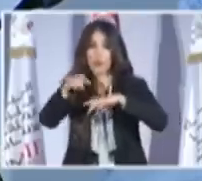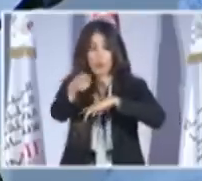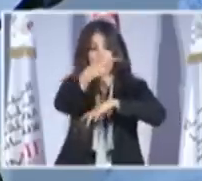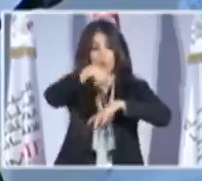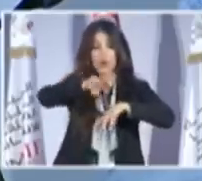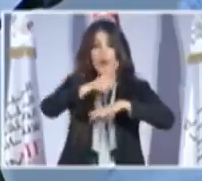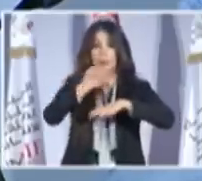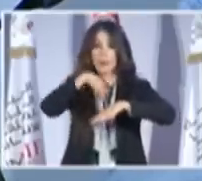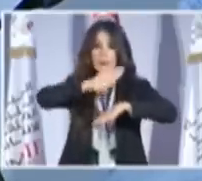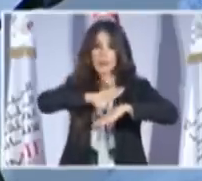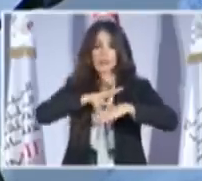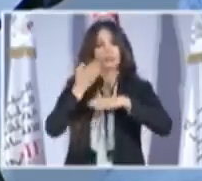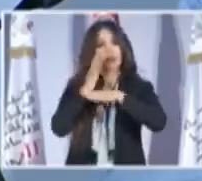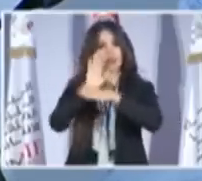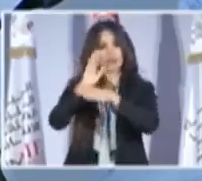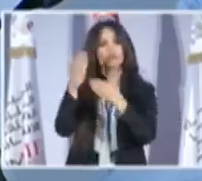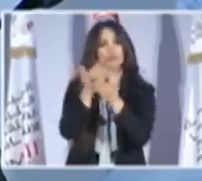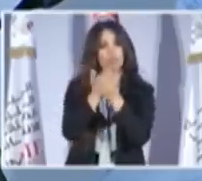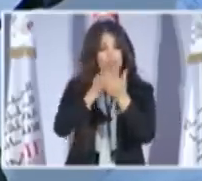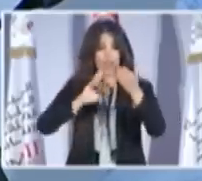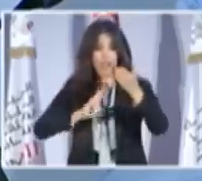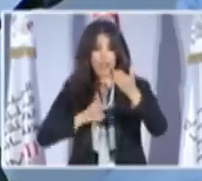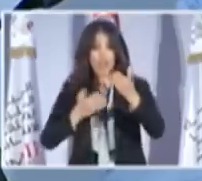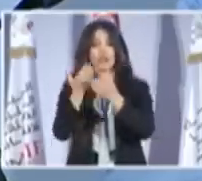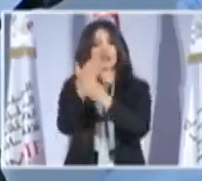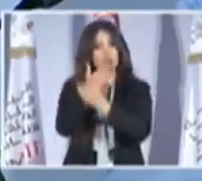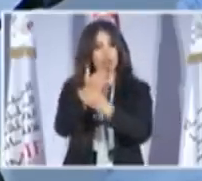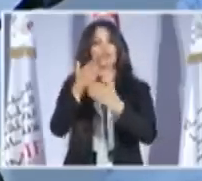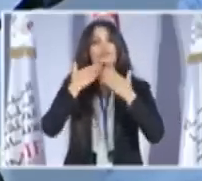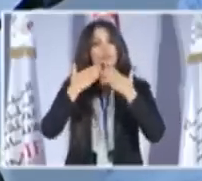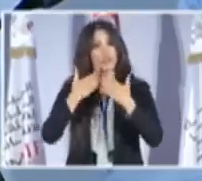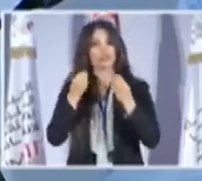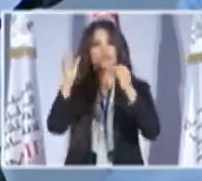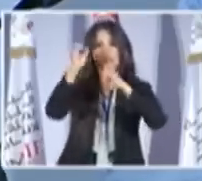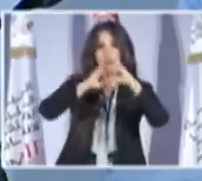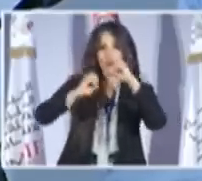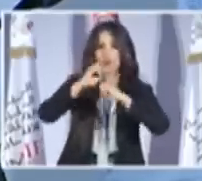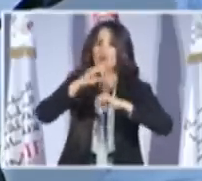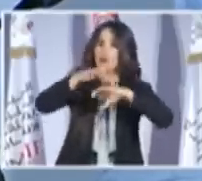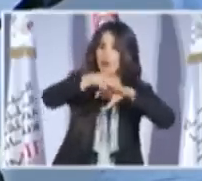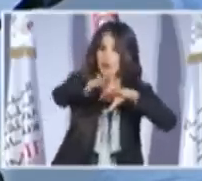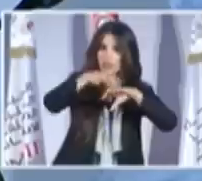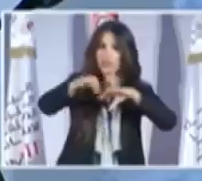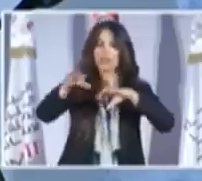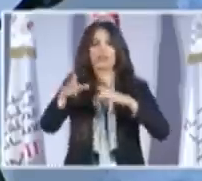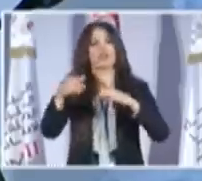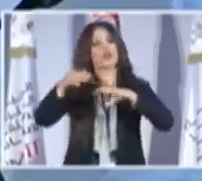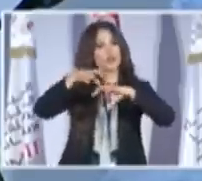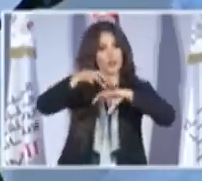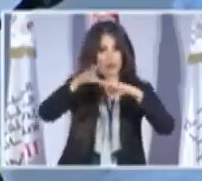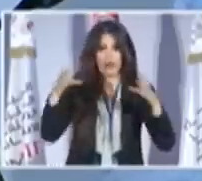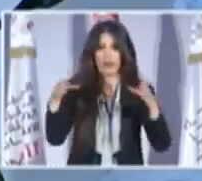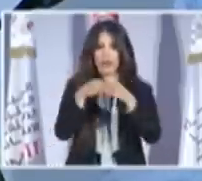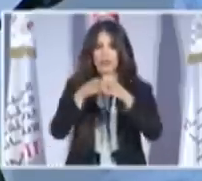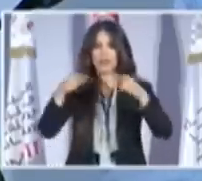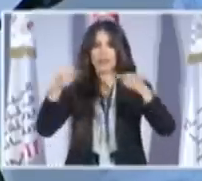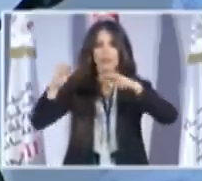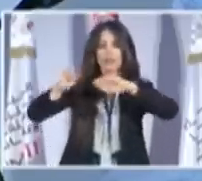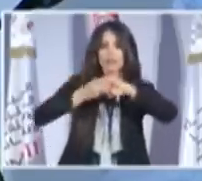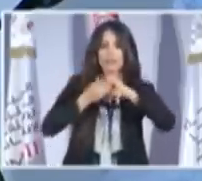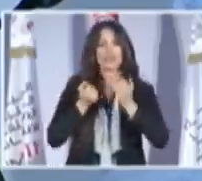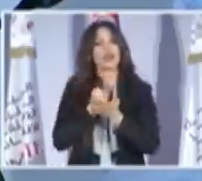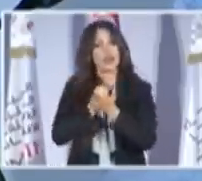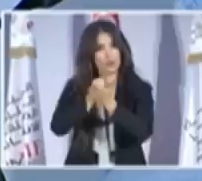الموضوع بارك الله فيهم نظمتها بعض الهيئات كما هيئه مكافحه الفساد ممكن